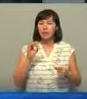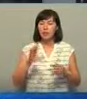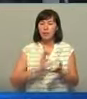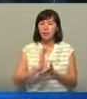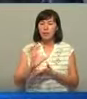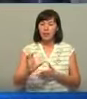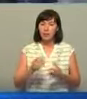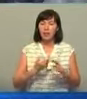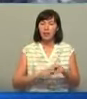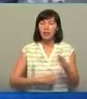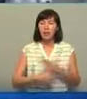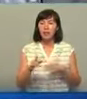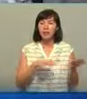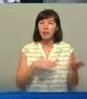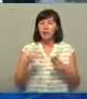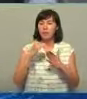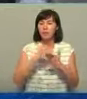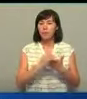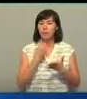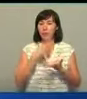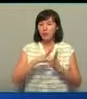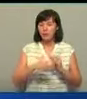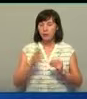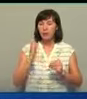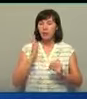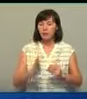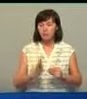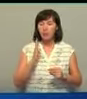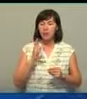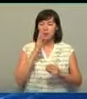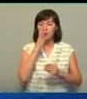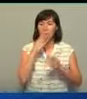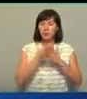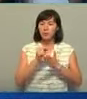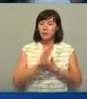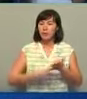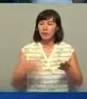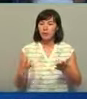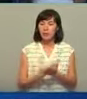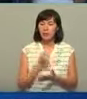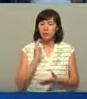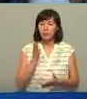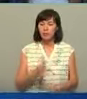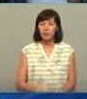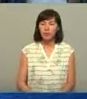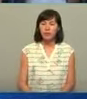өткізді. Қолға алынып жатқан бұл бағдарлама жақсы нәтижесін беріп жатса, алдағы уақытта өз жалғасын таба бермек.